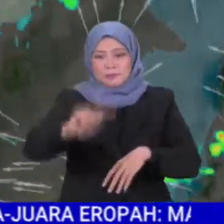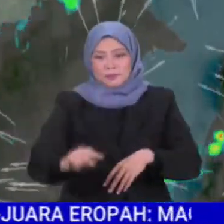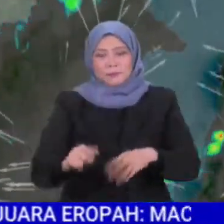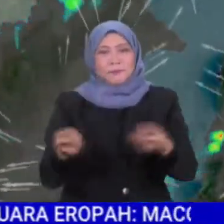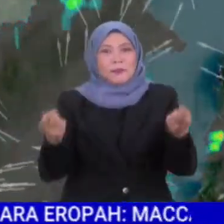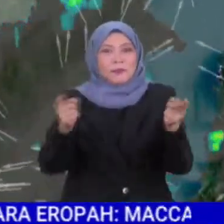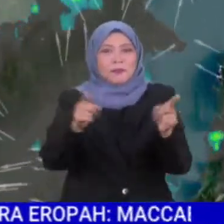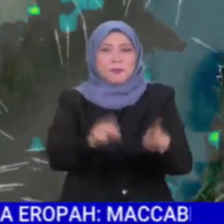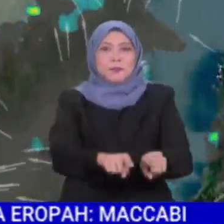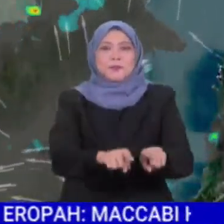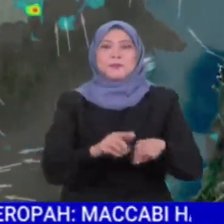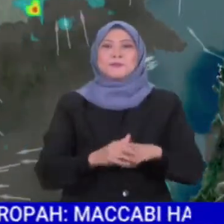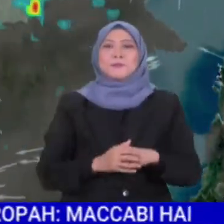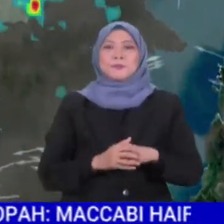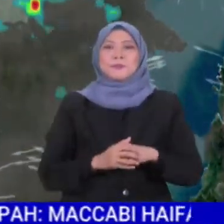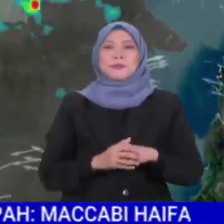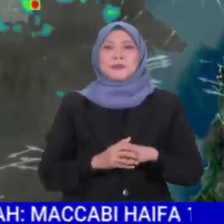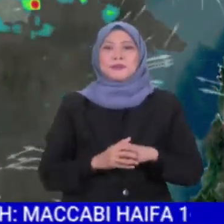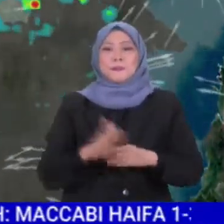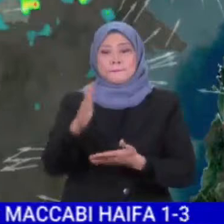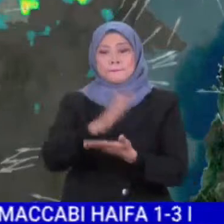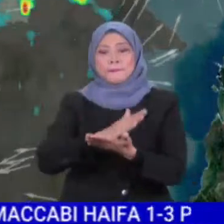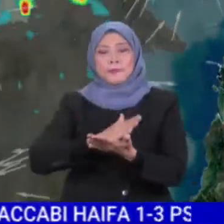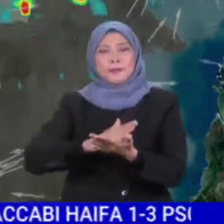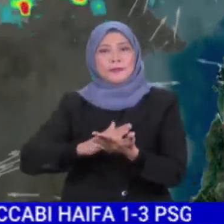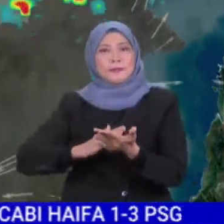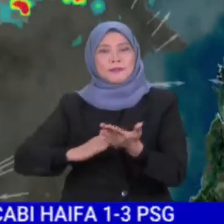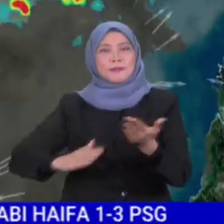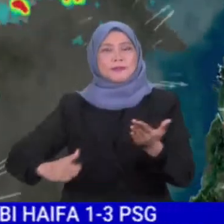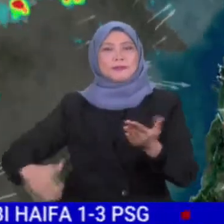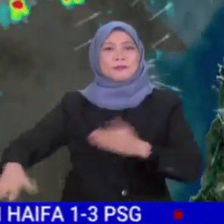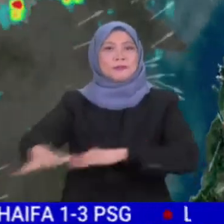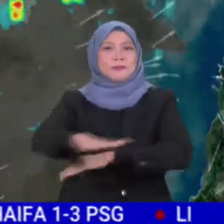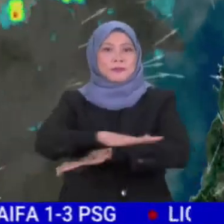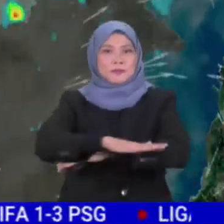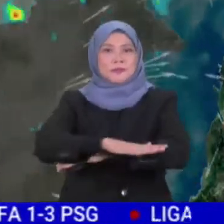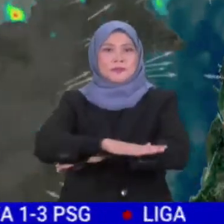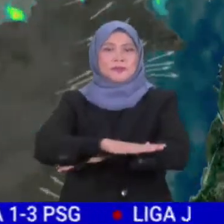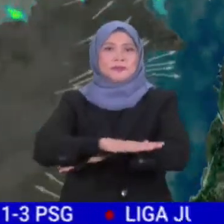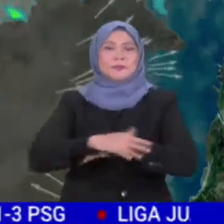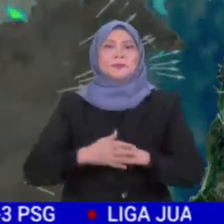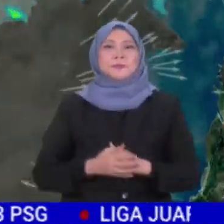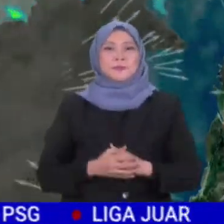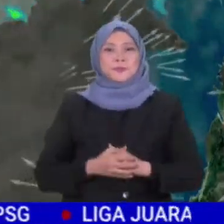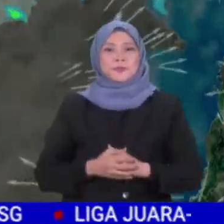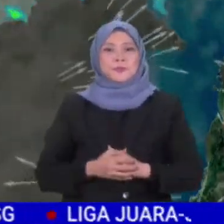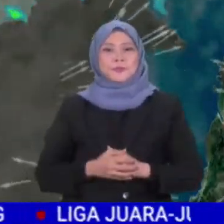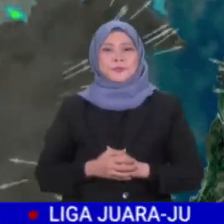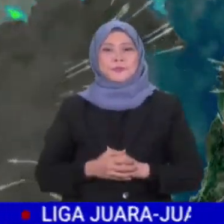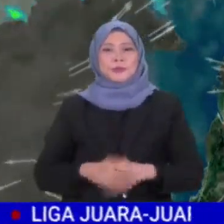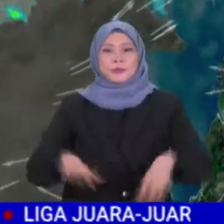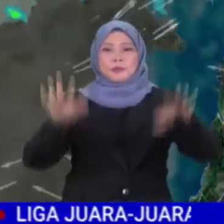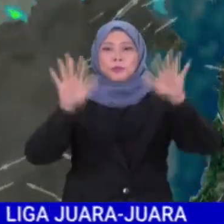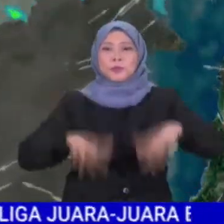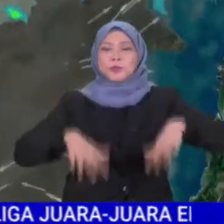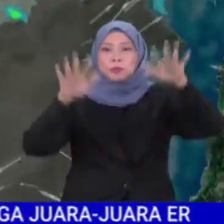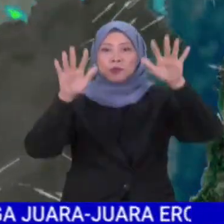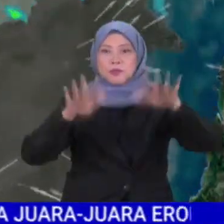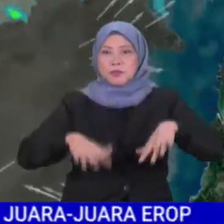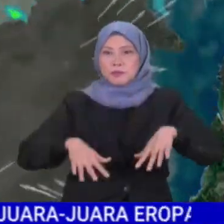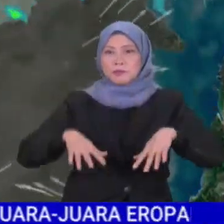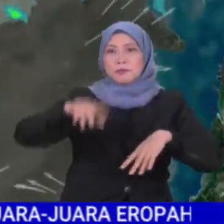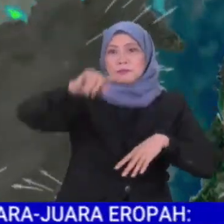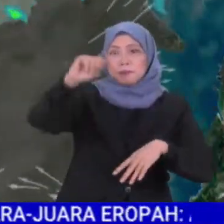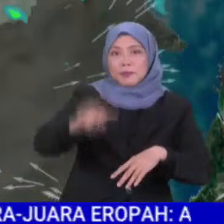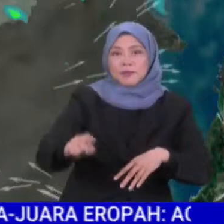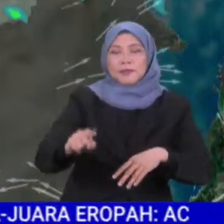untuk berlaku, terutamanya melibatkan bahagian perairan rantau negara kita. Dan keadaan hujan serta ribut petir yang berlaku